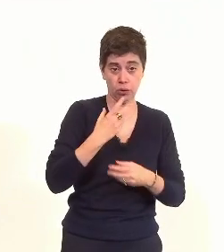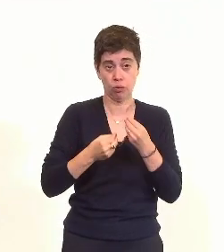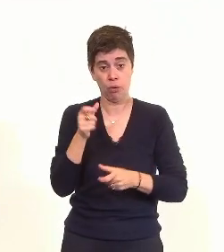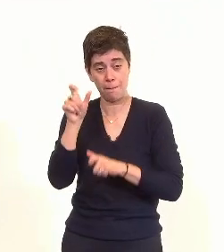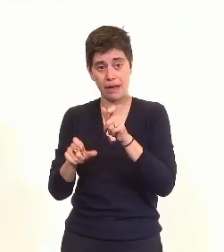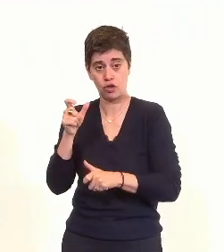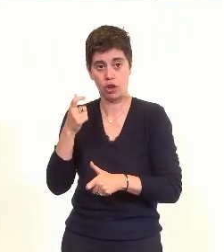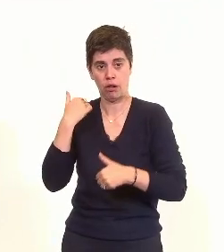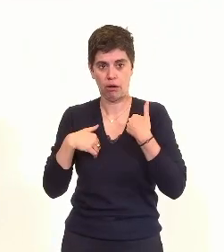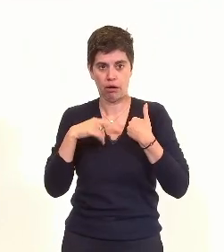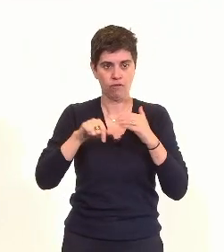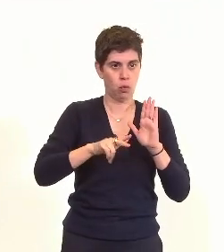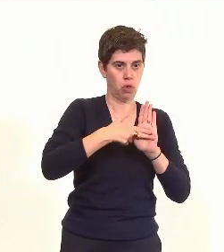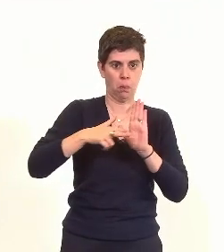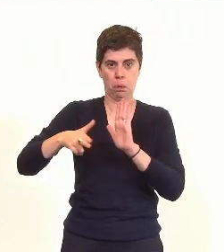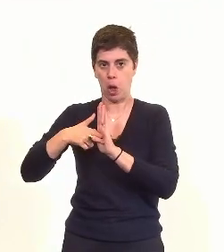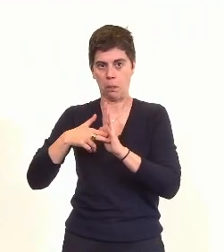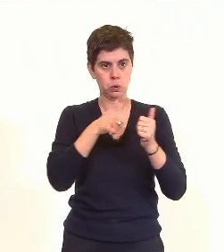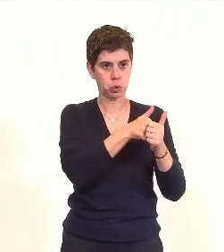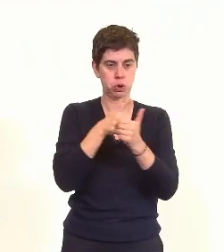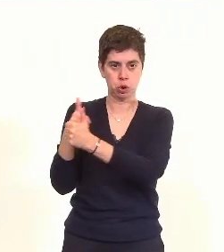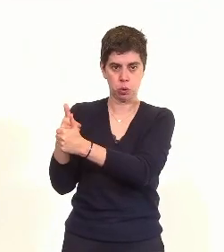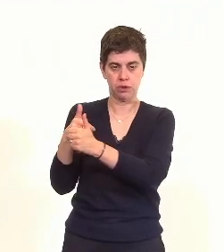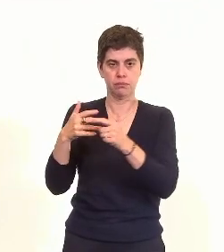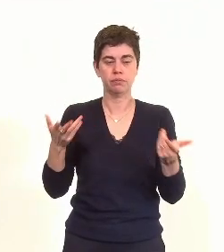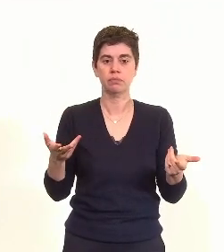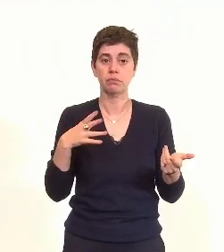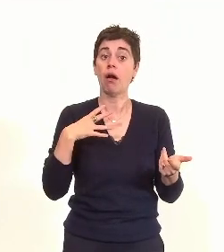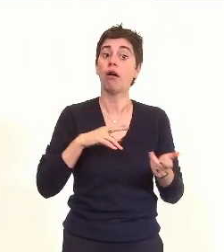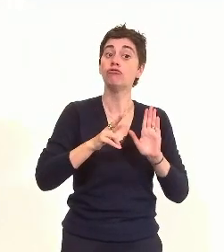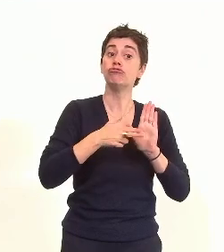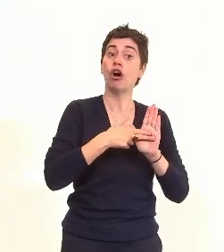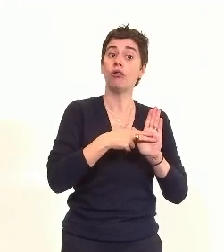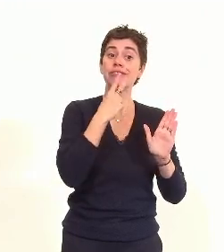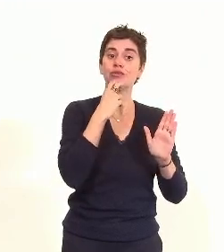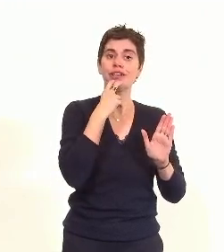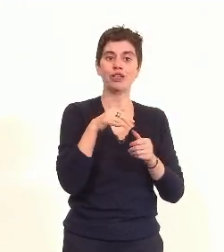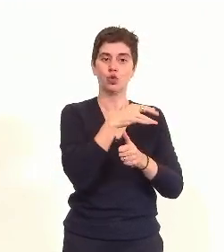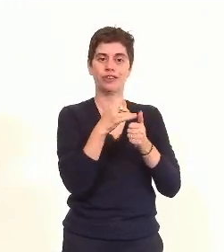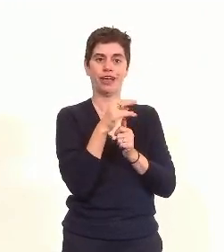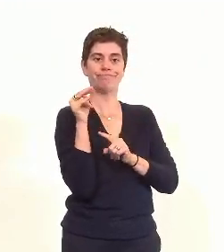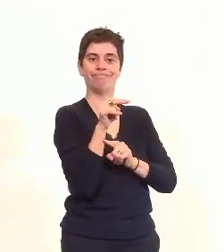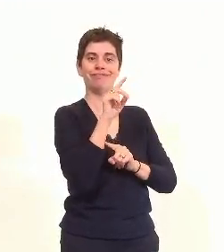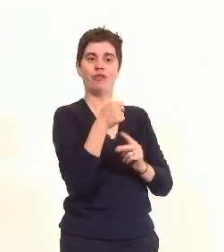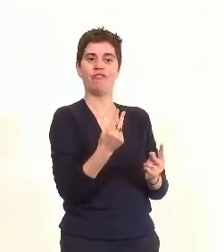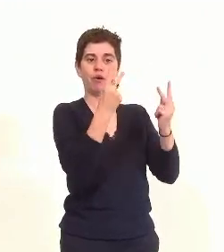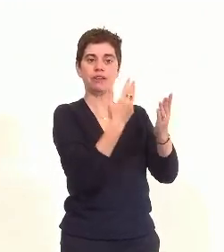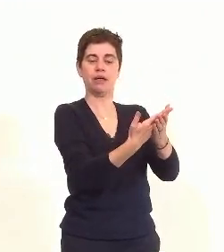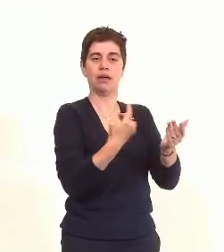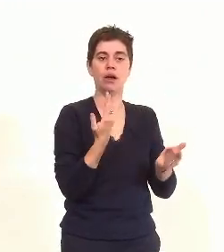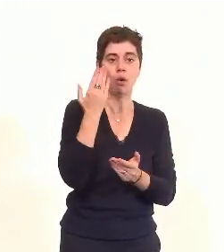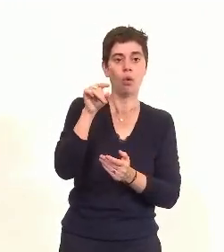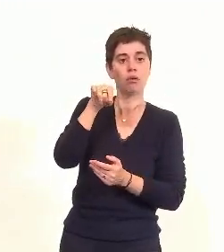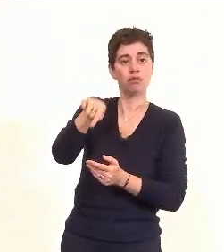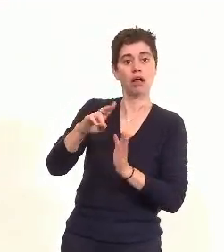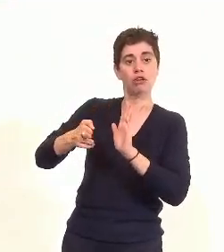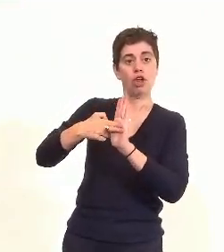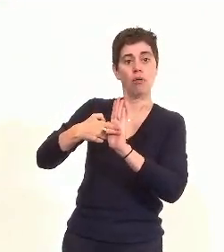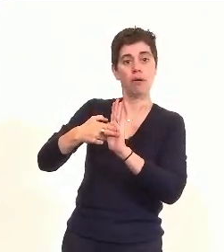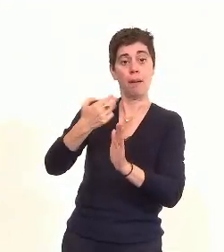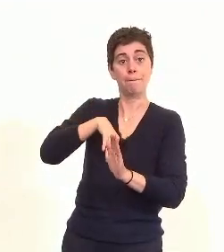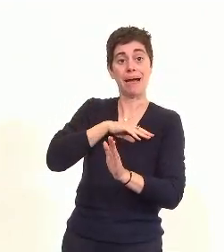normatif. D'un côté, on va avoir des normes citoyennes qui vont être valorisées par la société, et de l'autre côté, on va avoir des normes valorisées par le